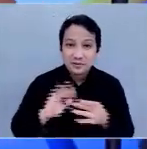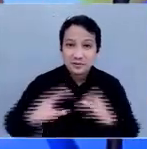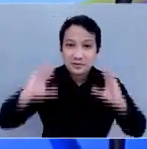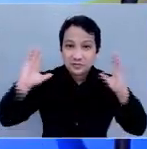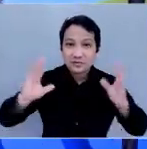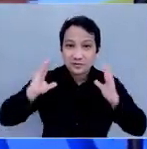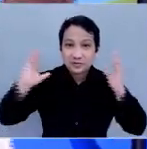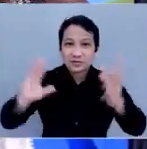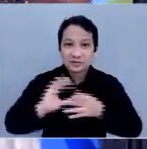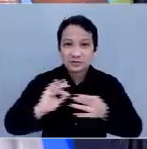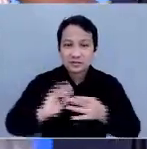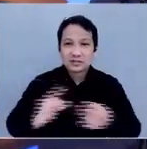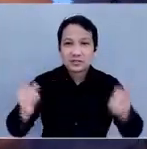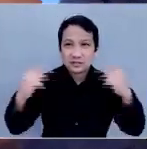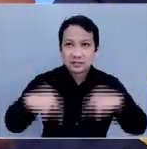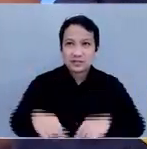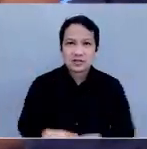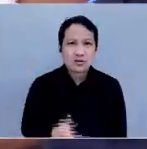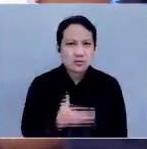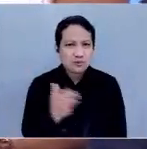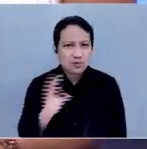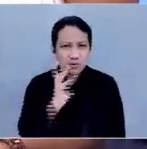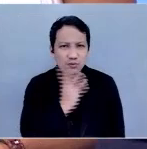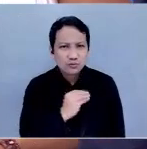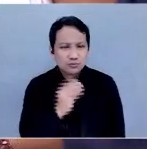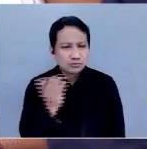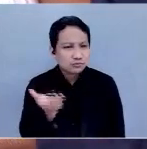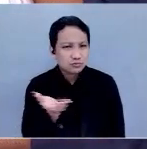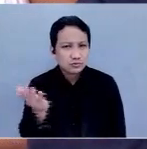Dito Muna. Sino ba ang kinakausap niyo?